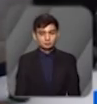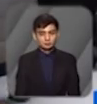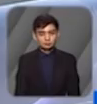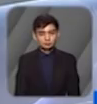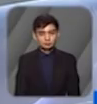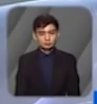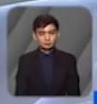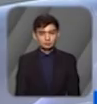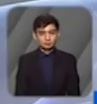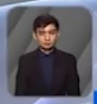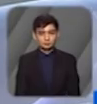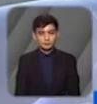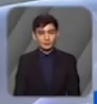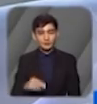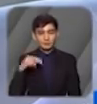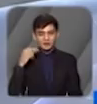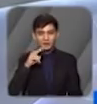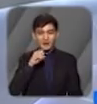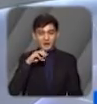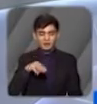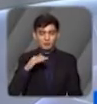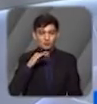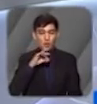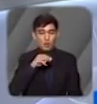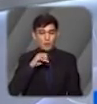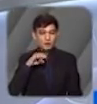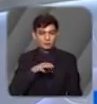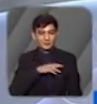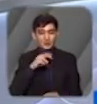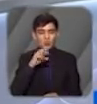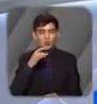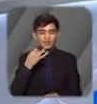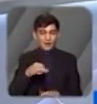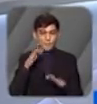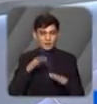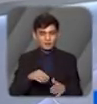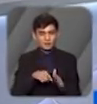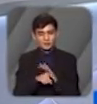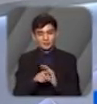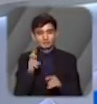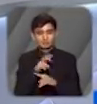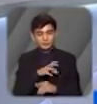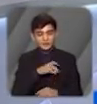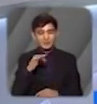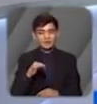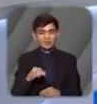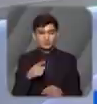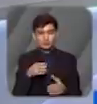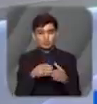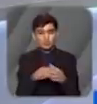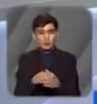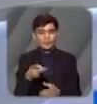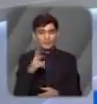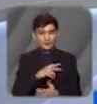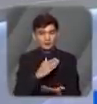облысы. Қасым Жомарт Тоқаев Қордайдағы қақтығысқа контрабандамен айналысқан қос қылмыстық топ кінәлі